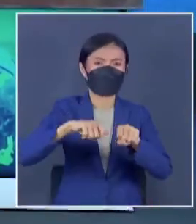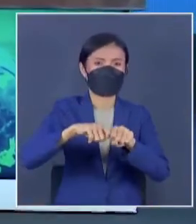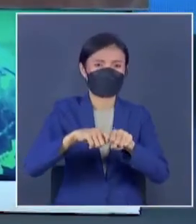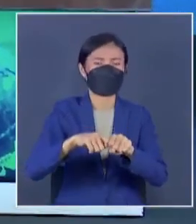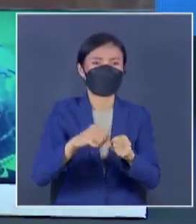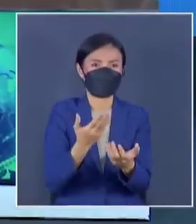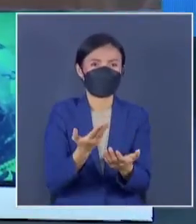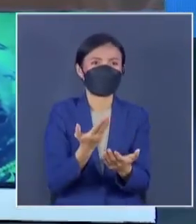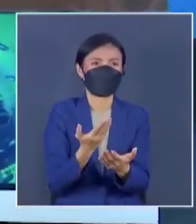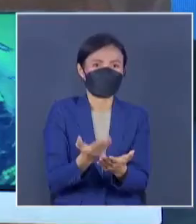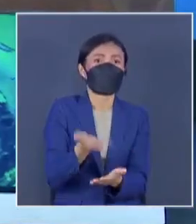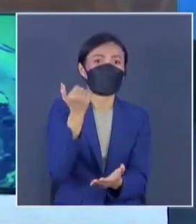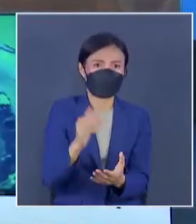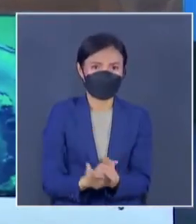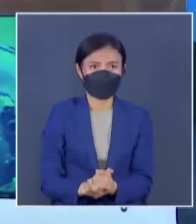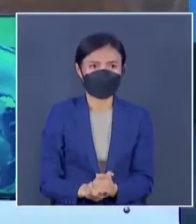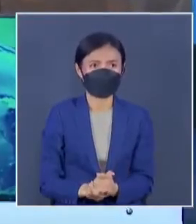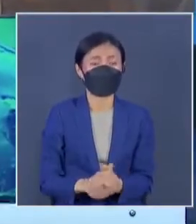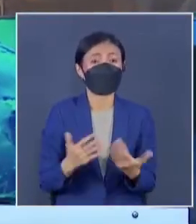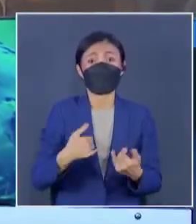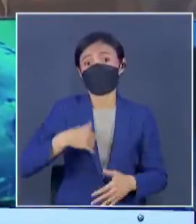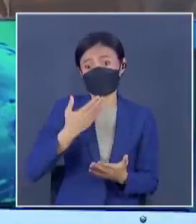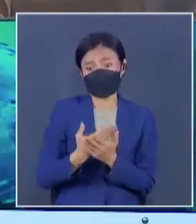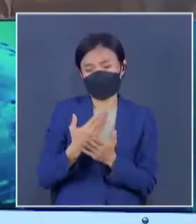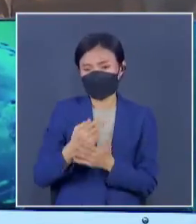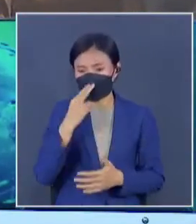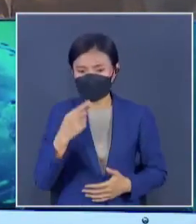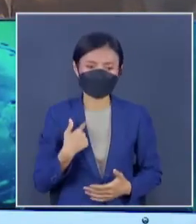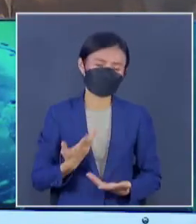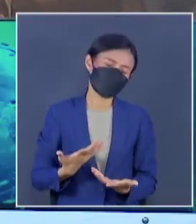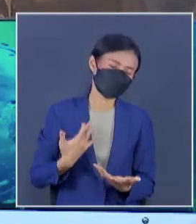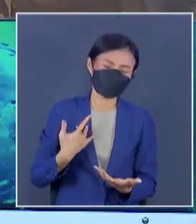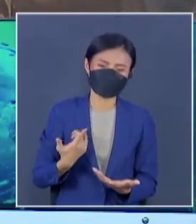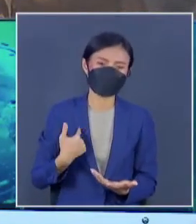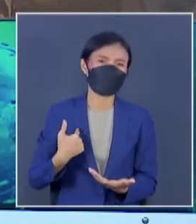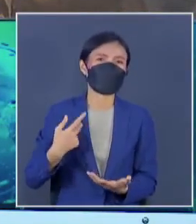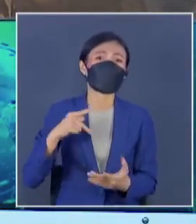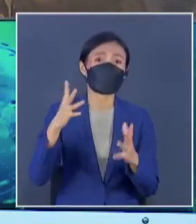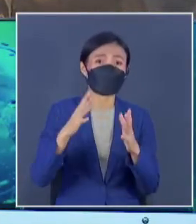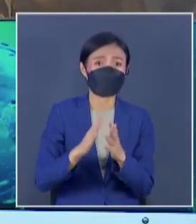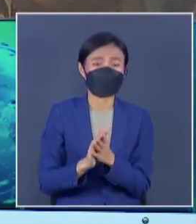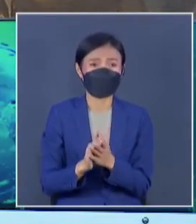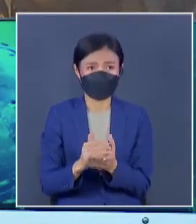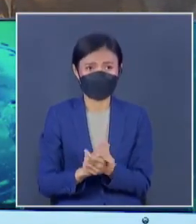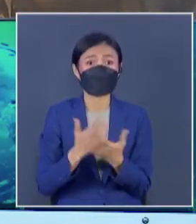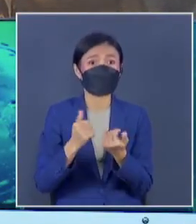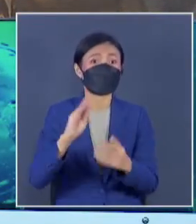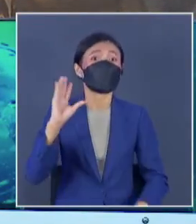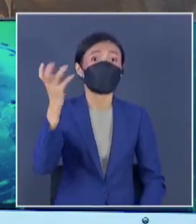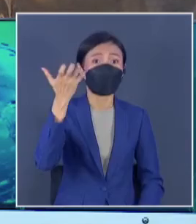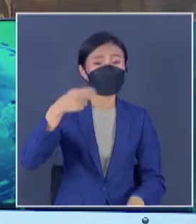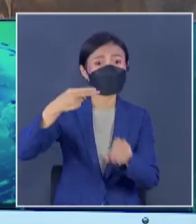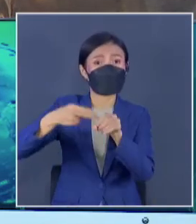ามมาด้วยนะครับเพราะว่าราคาน้ำมันมันปรับตัวสูงขึ้นในตลาดโลกนะครับ80เหรียญแล้วนะฮะโอ้โหตอนนี้ถือว่าสูงเลยทีเดียวนะครับแต่ว่าเห็นเข